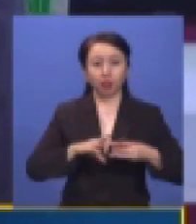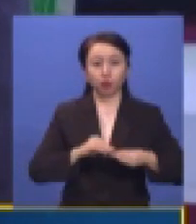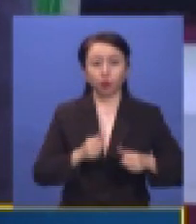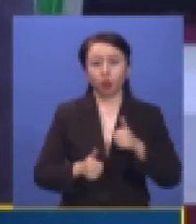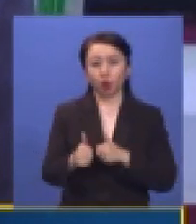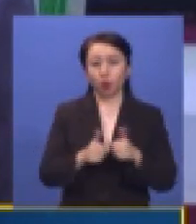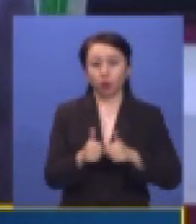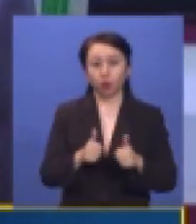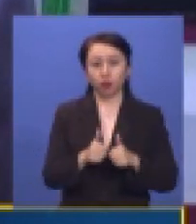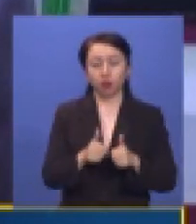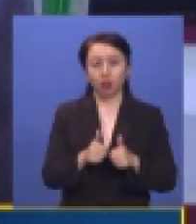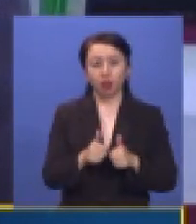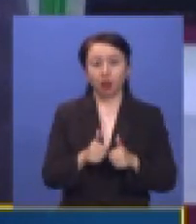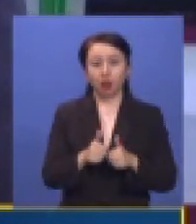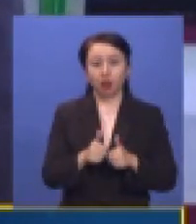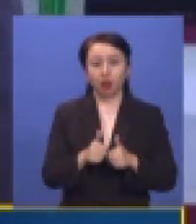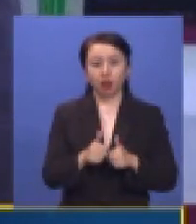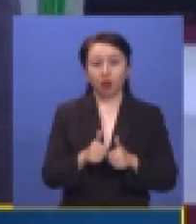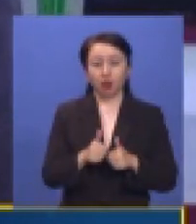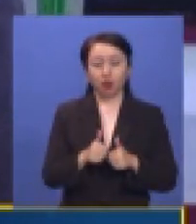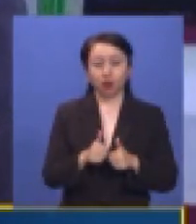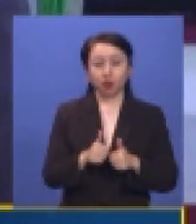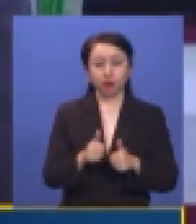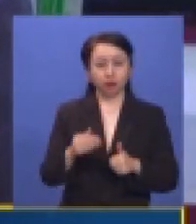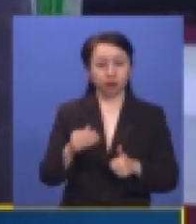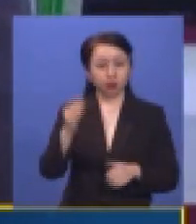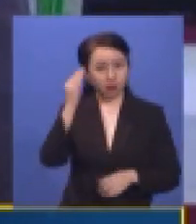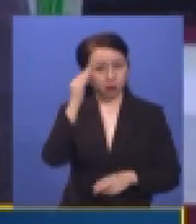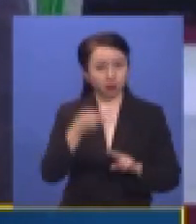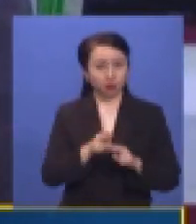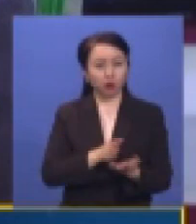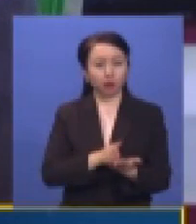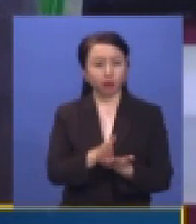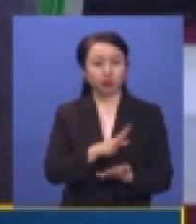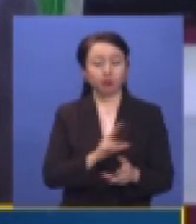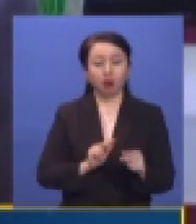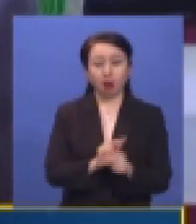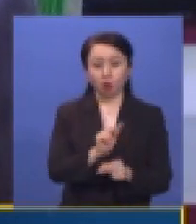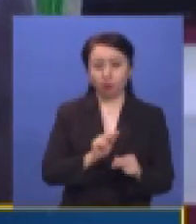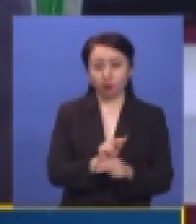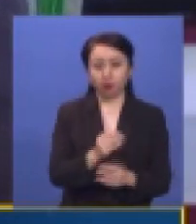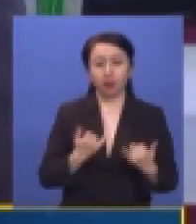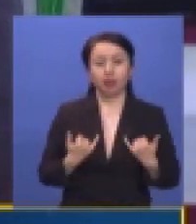Отбасы», который, смысл которого был направлен на привитие для